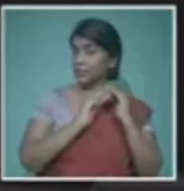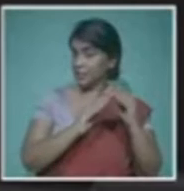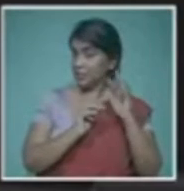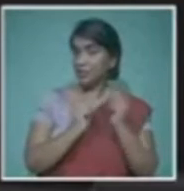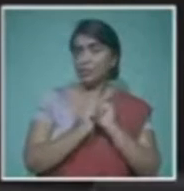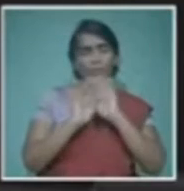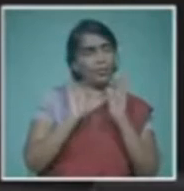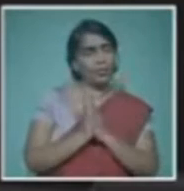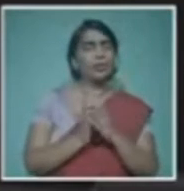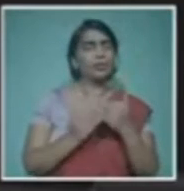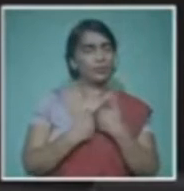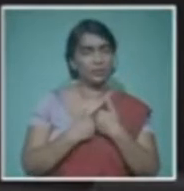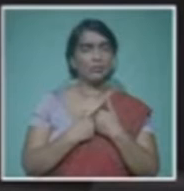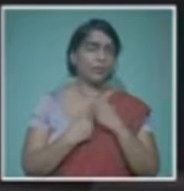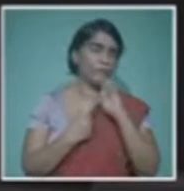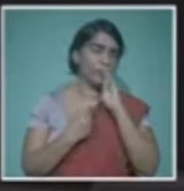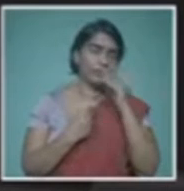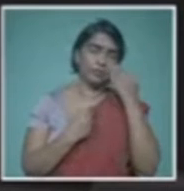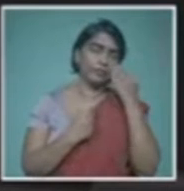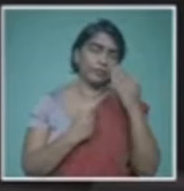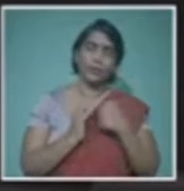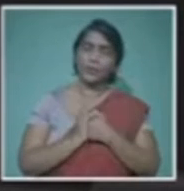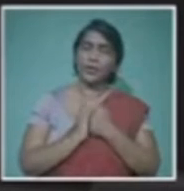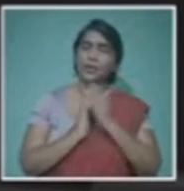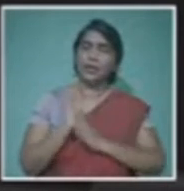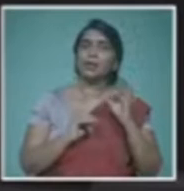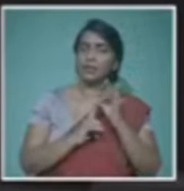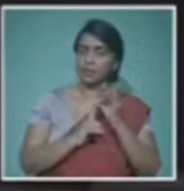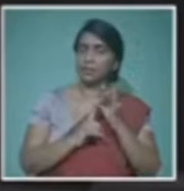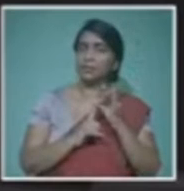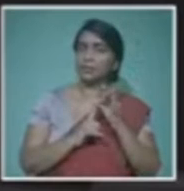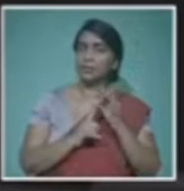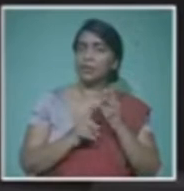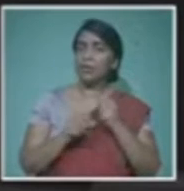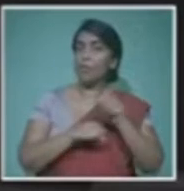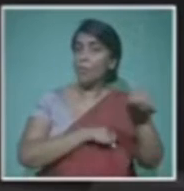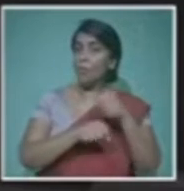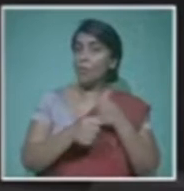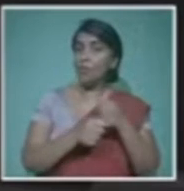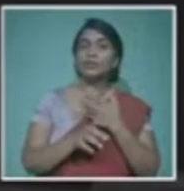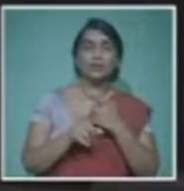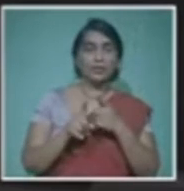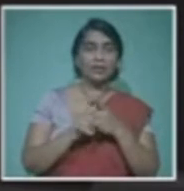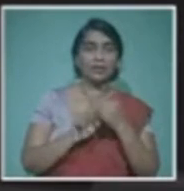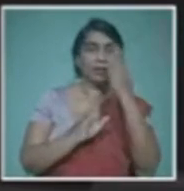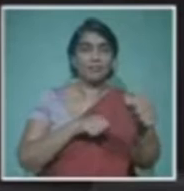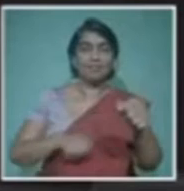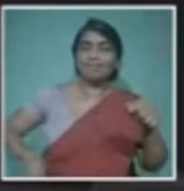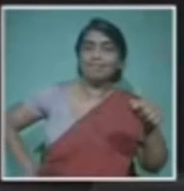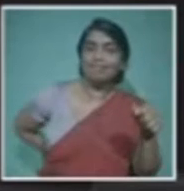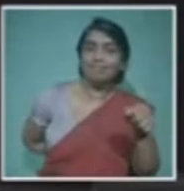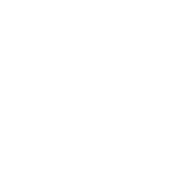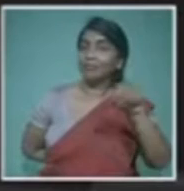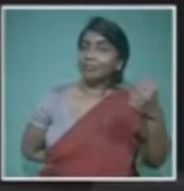කරනකොට මම හිතන්නේ මේක අපිට එක පැත්තකින් බැලුවොත් එහෙම කරු මුල්ලස්සට අරු මන්ත්‍රීතුමනි අර බොක්සින් මැච් එකකට එක අතක් පිටිපස්සේ බැඳලා